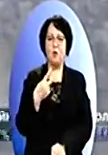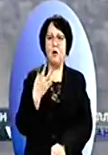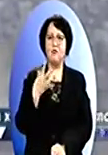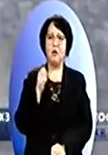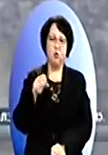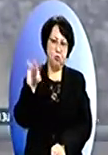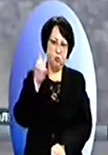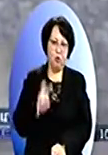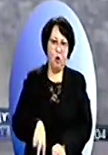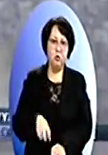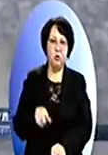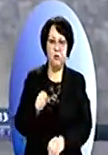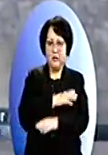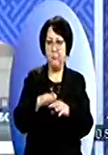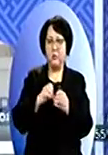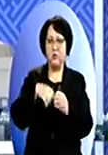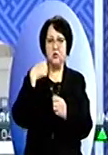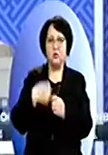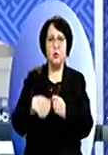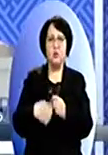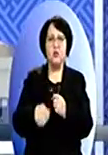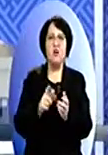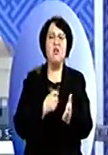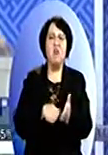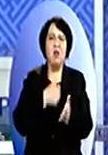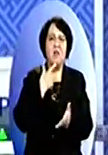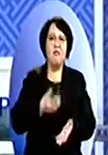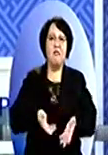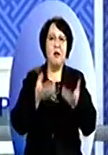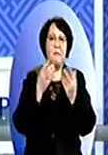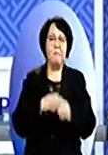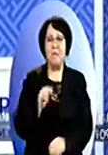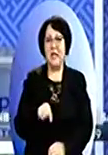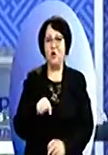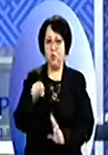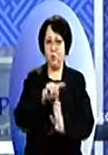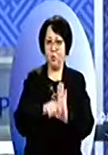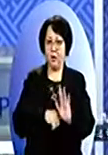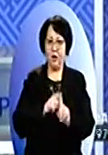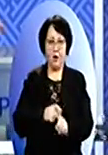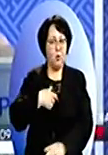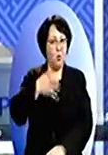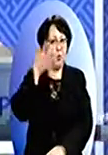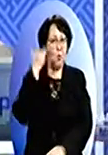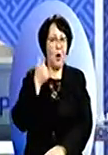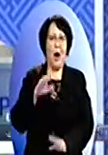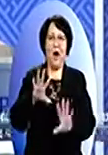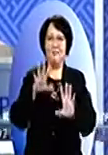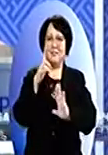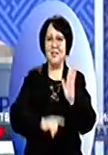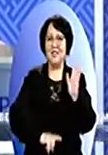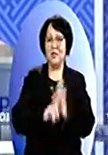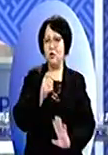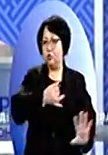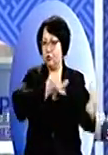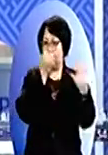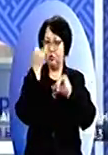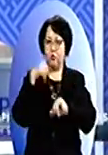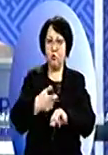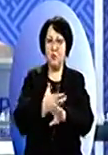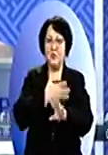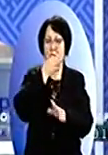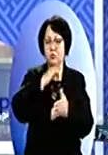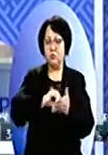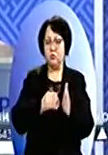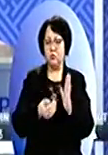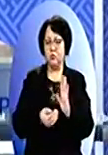хөрөнгө шаардлагатай юм байна. За энэ хөтөлбөрийн хүрээнд бид энэ ойрын хугацаанд 10 сарын эхний 7 өнөрт урчлсан байдлаар төлөвлөж, 9 сарын сүүл